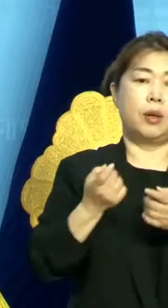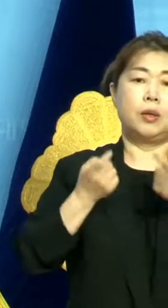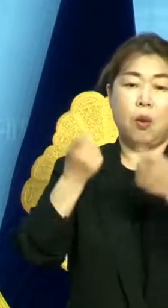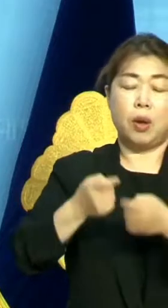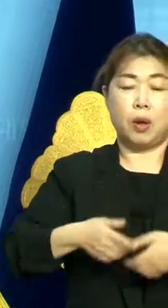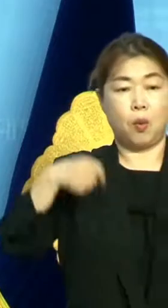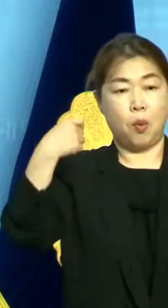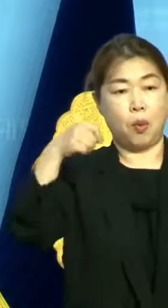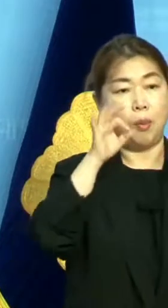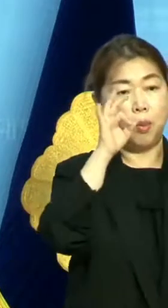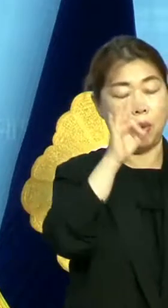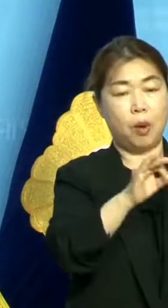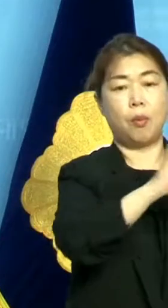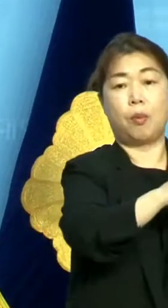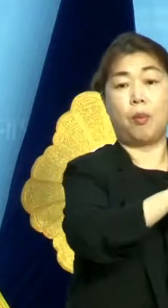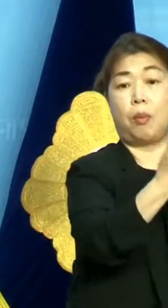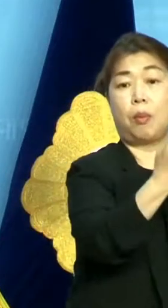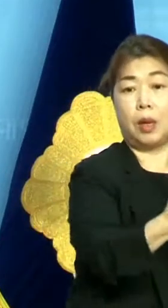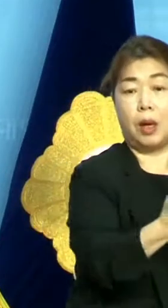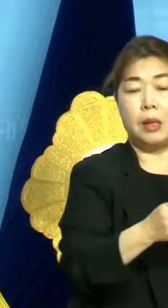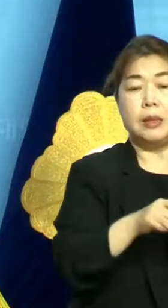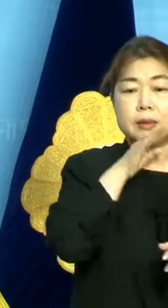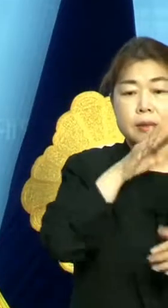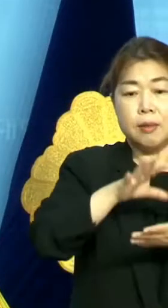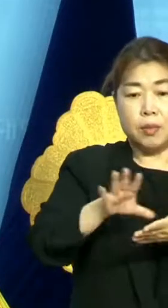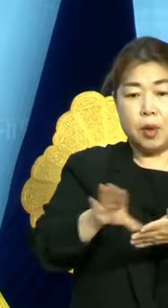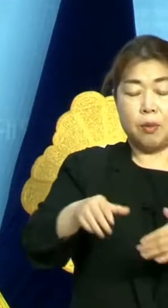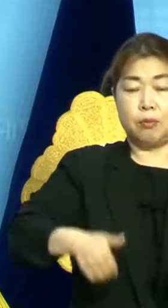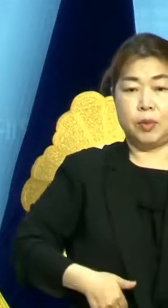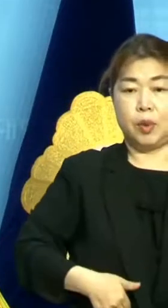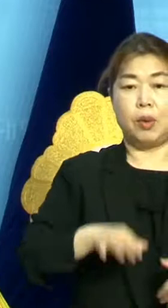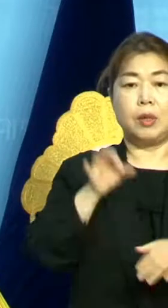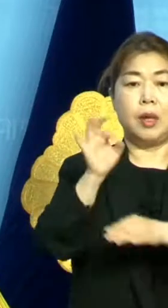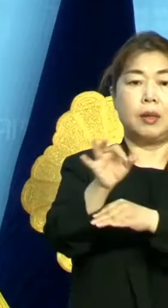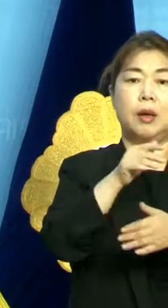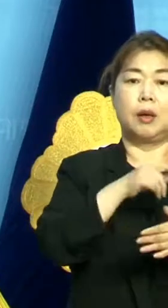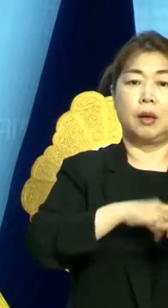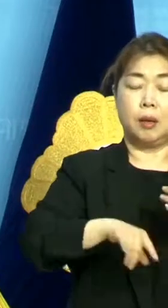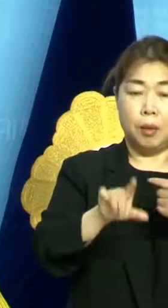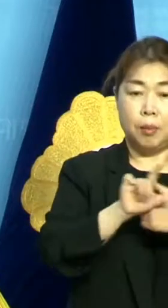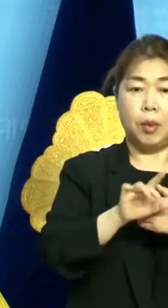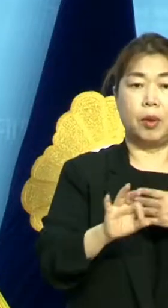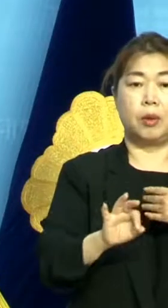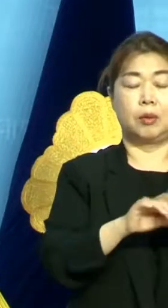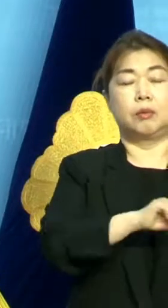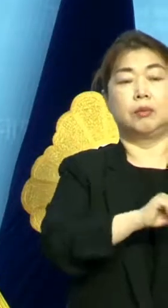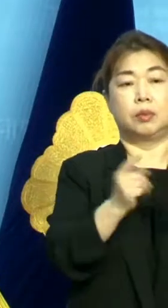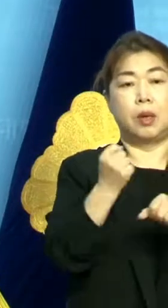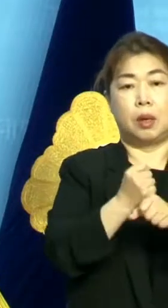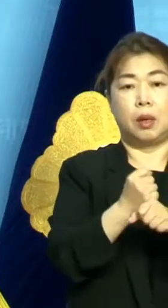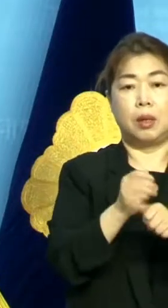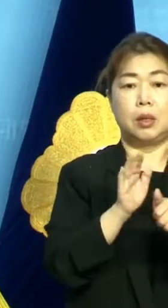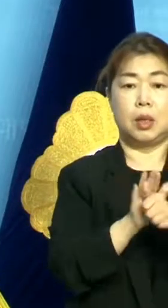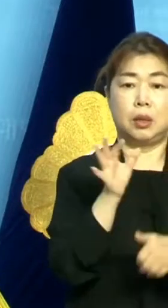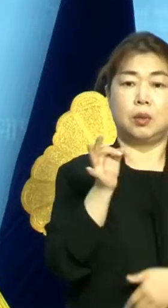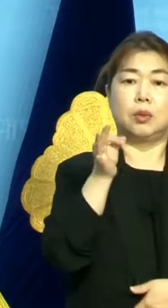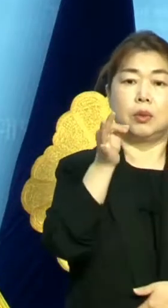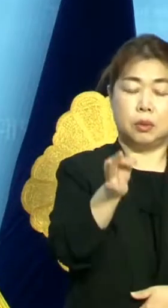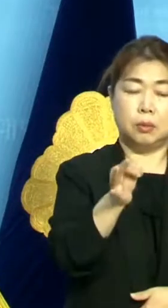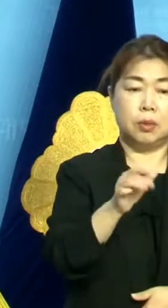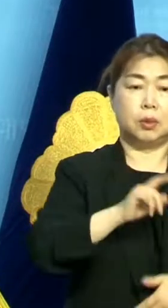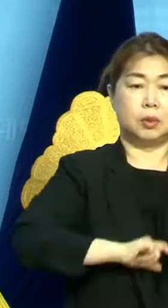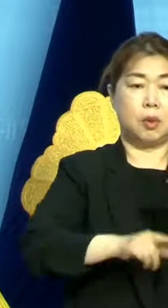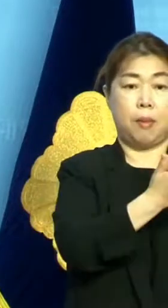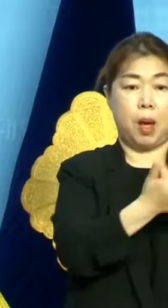공연 등의 소비 9품 보다 생필품 구입 등 일상 유지 및 회복에 소비가 가능한 재난 지원금이 방역에